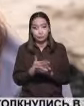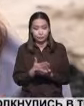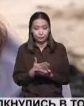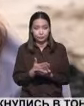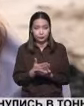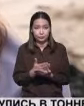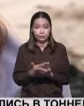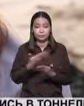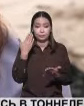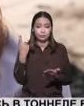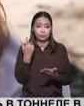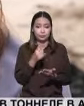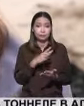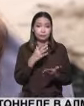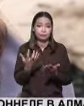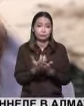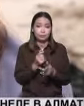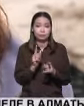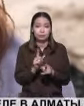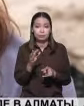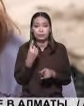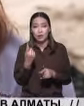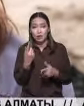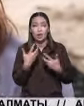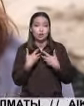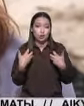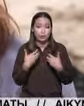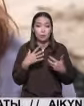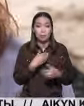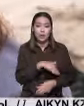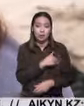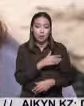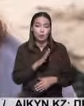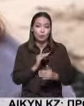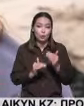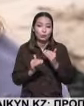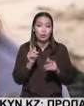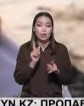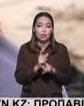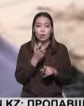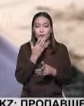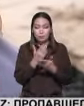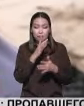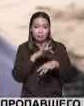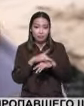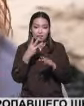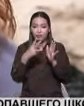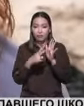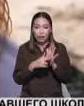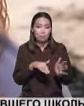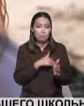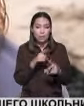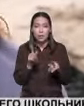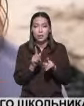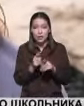На прошлой неделе мы находили в среднем по 1 животному в день. Как температура достигает пика, мы уже зафиксировали 38 градусов. Таким образом,